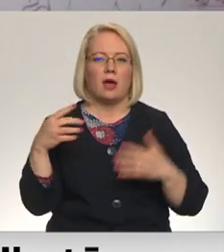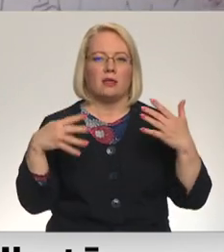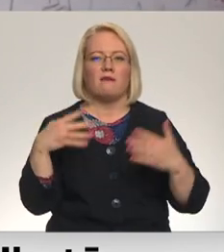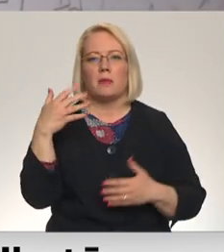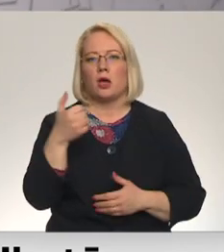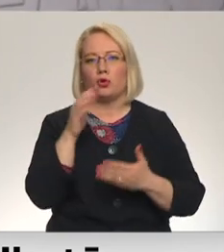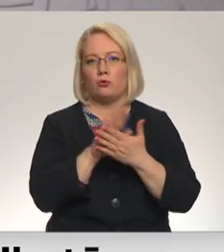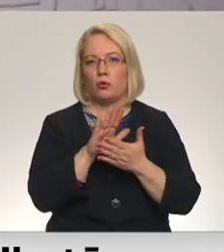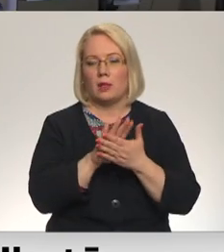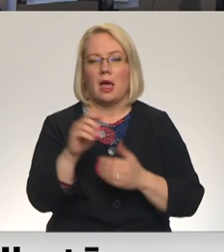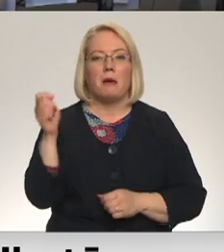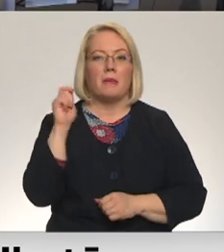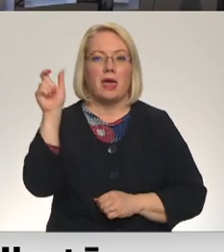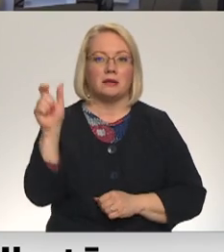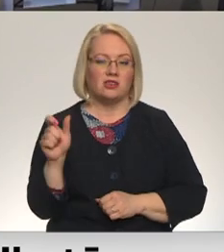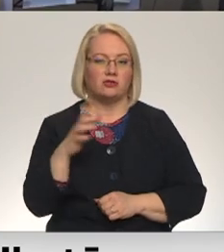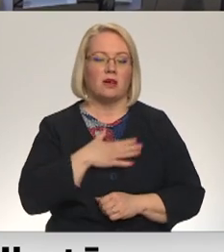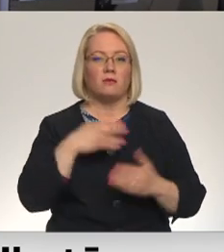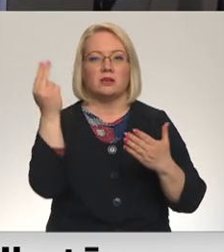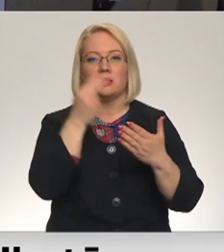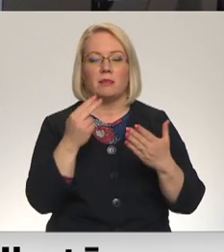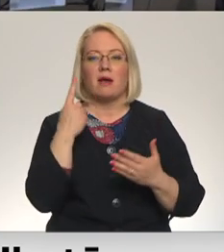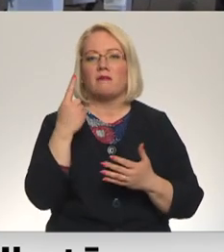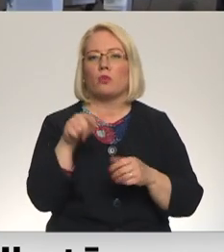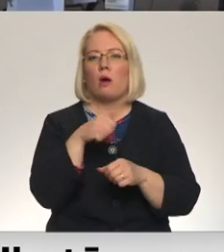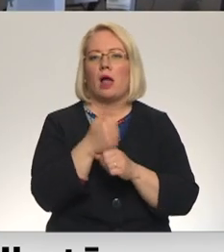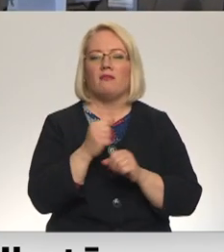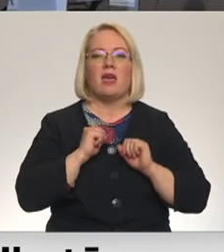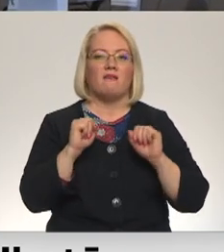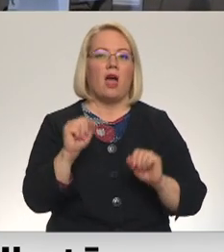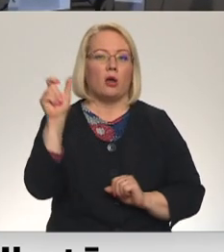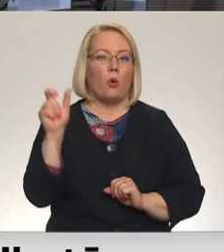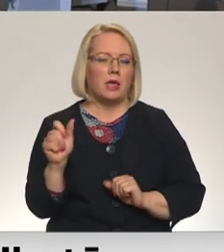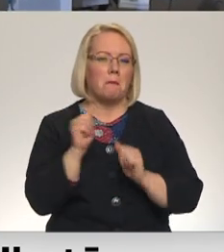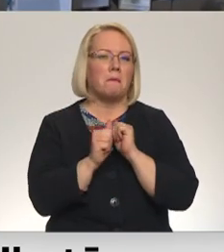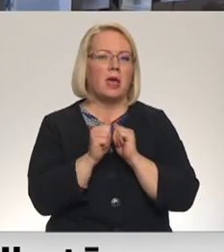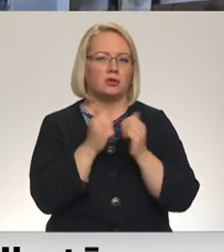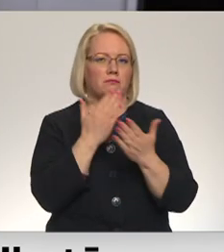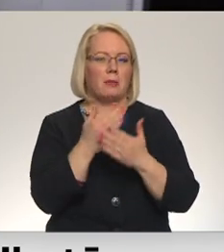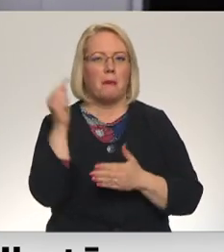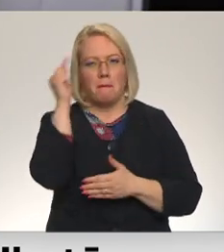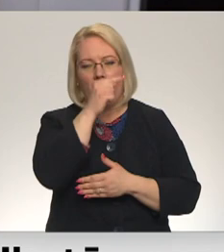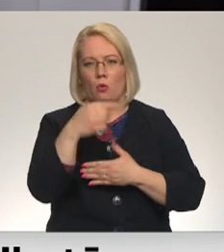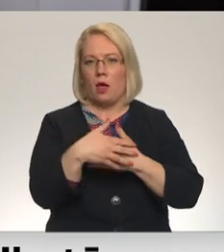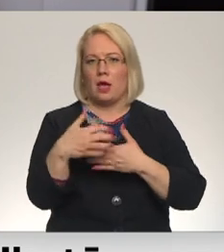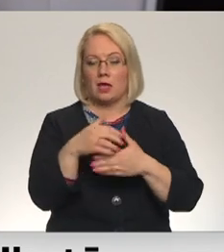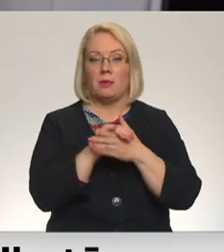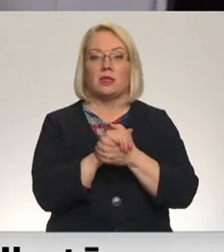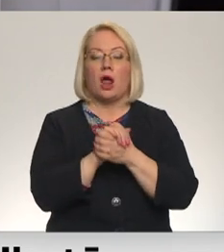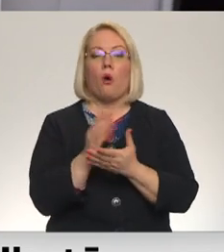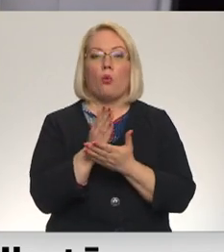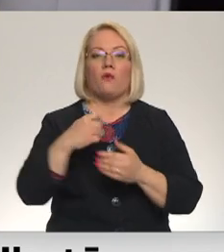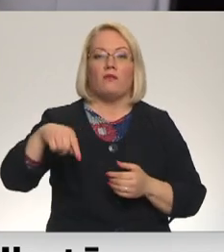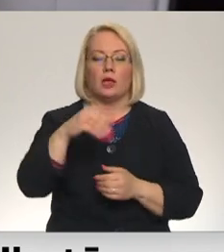Jubilejai. Gunārs Bērziņš savos zīmējumos kā vienu no galvenajiem varoņiem bieži attēlojas melno kaķi, tāpēc draugu vidū viņu iesauca